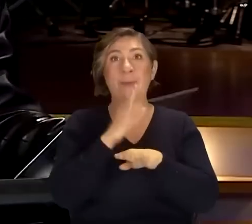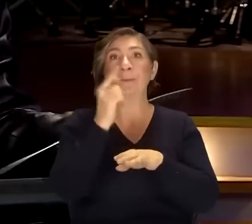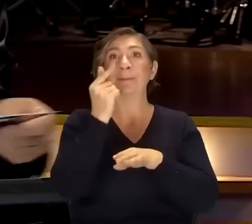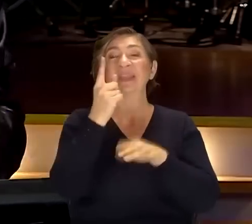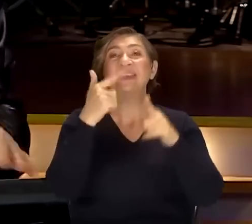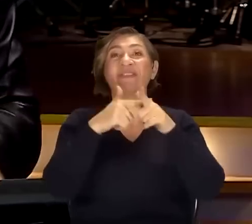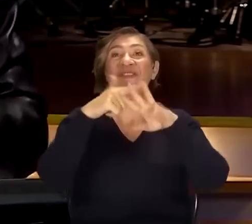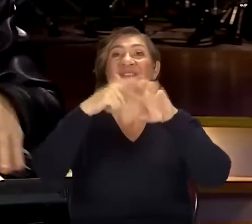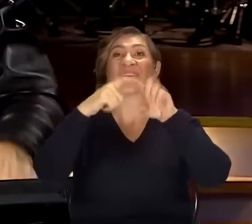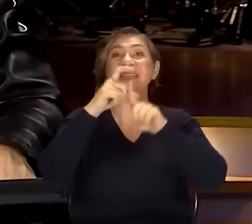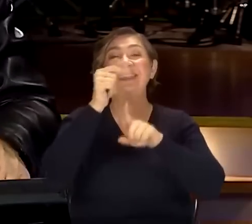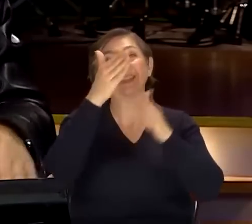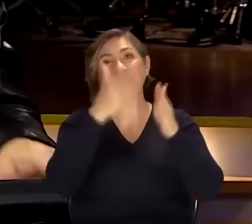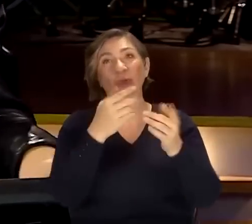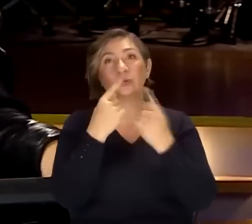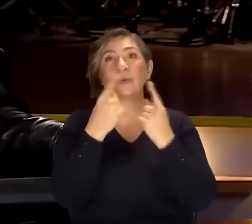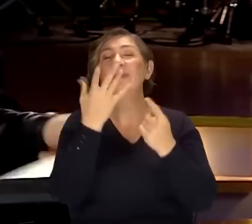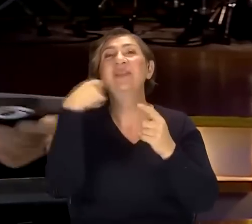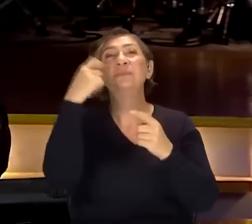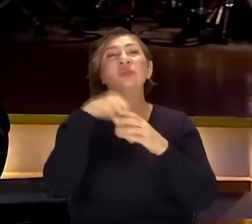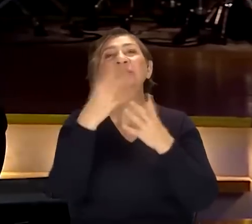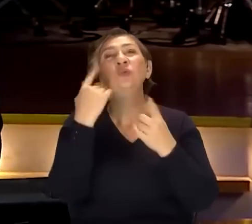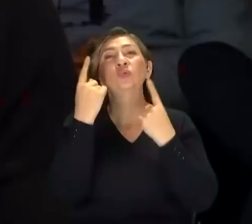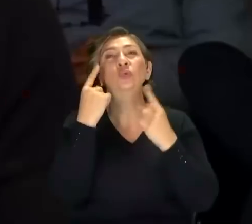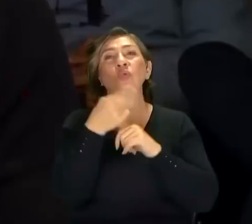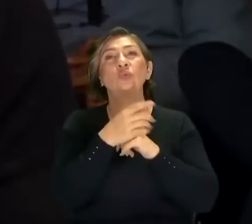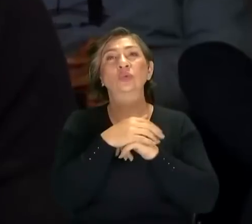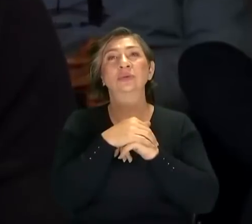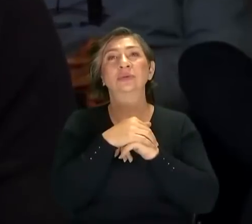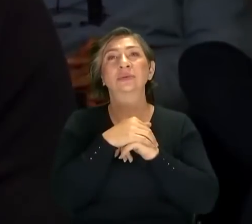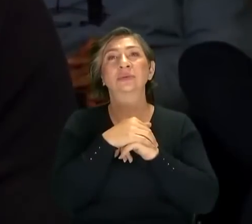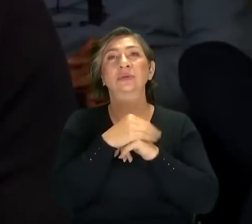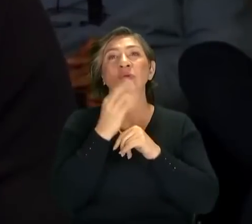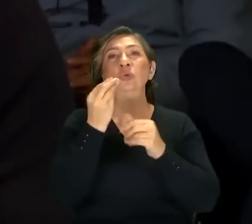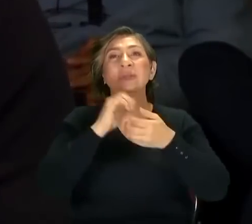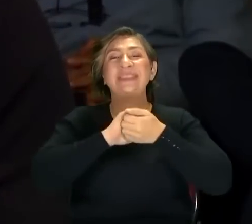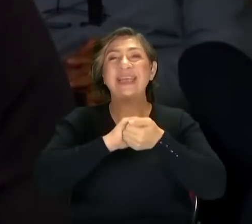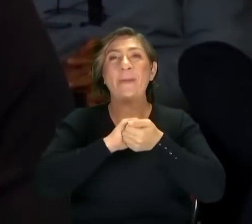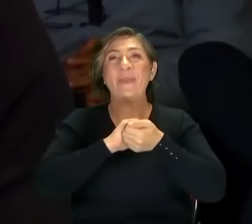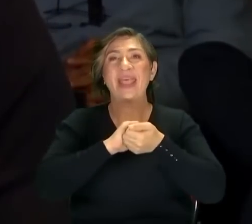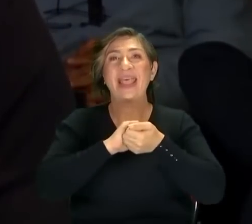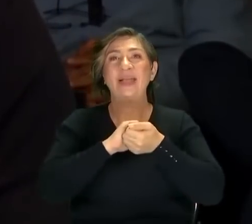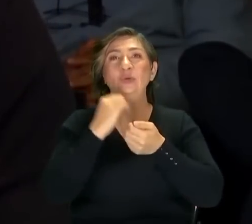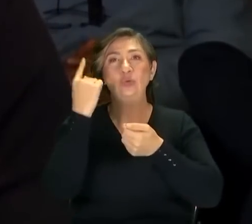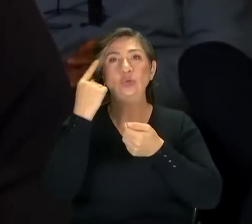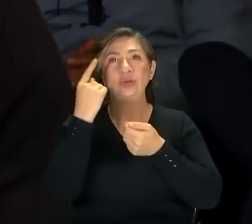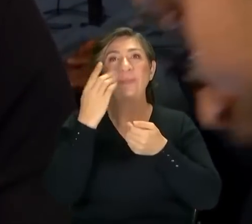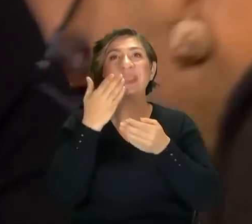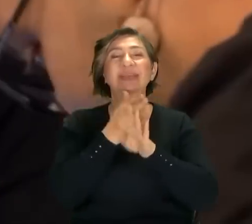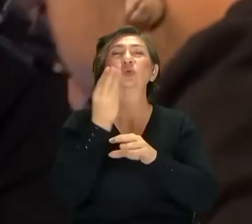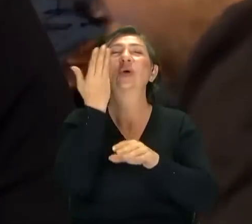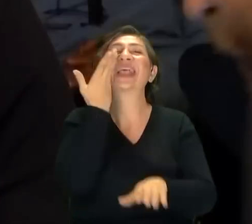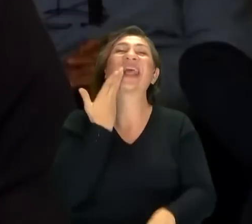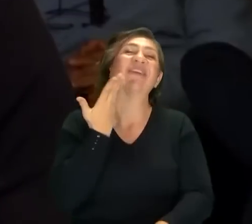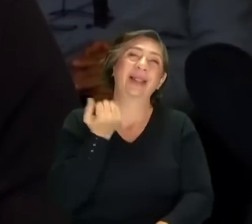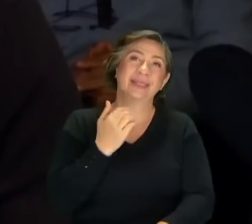biraz Ferdi'den konuşalım. Ferdi, ne düşünüyorsunuz film hakkında? Çok samimi düşüneceğim. Gerçekten çok keyifli